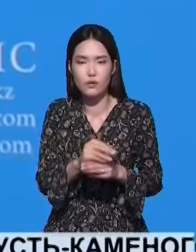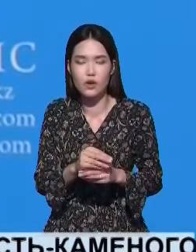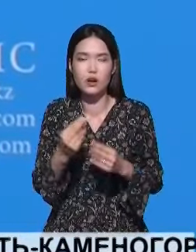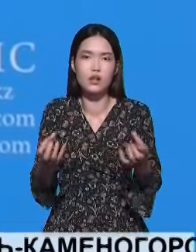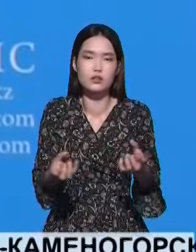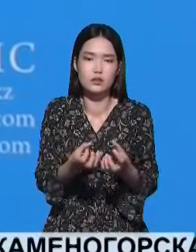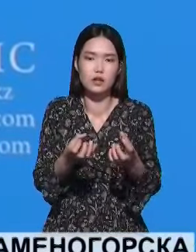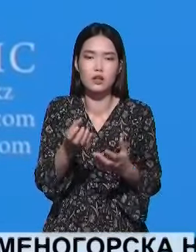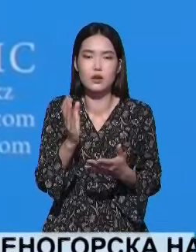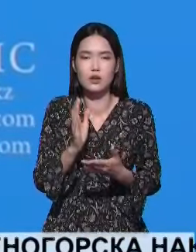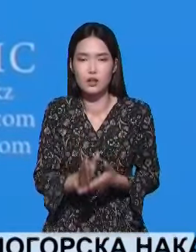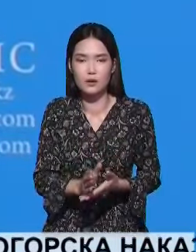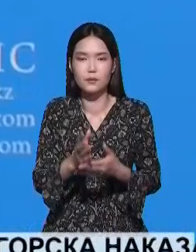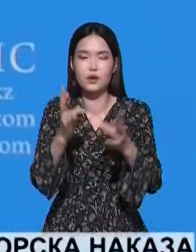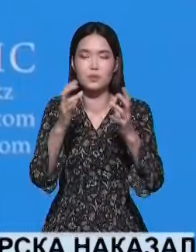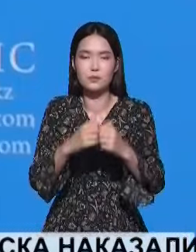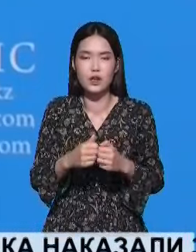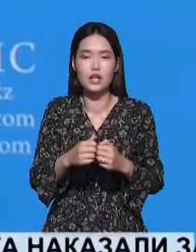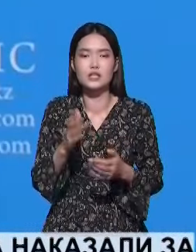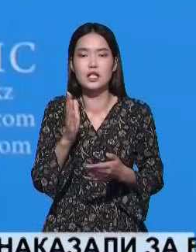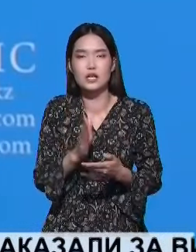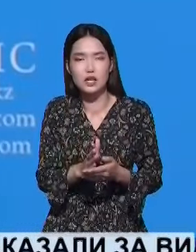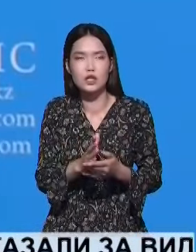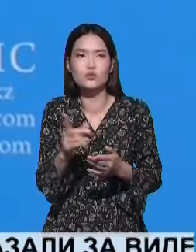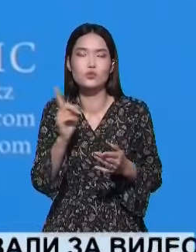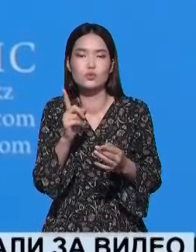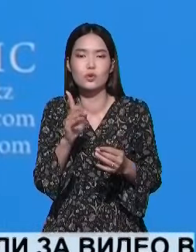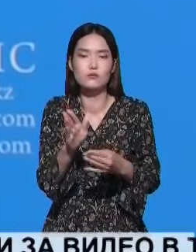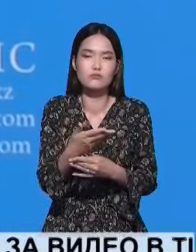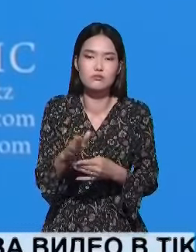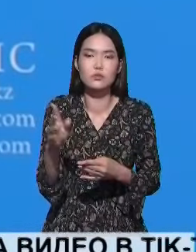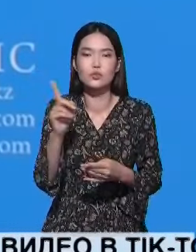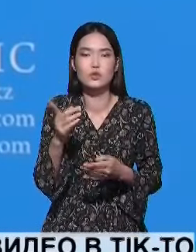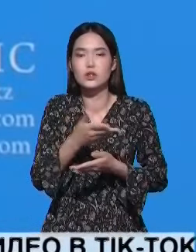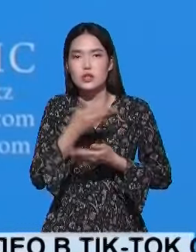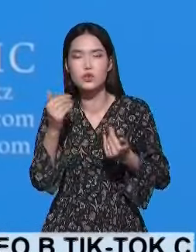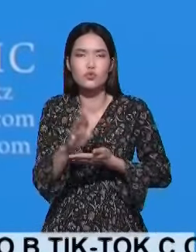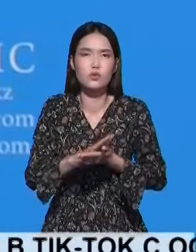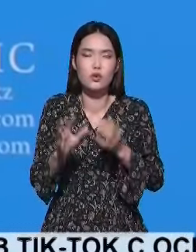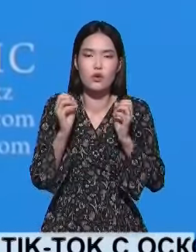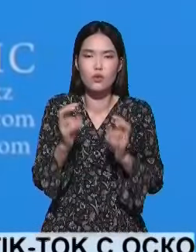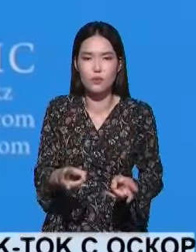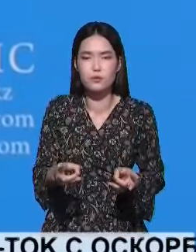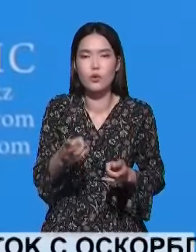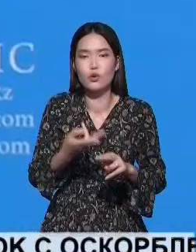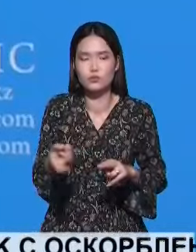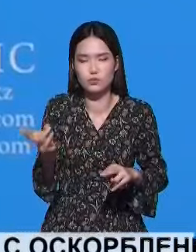обязательно, лабораторные. Есть заключение, поэтому здесь переживать не стоит. Поэтому